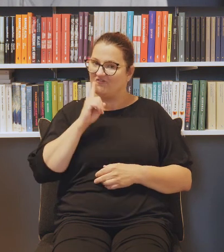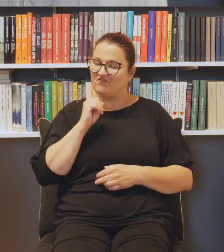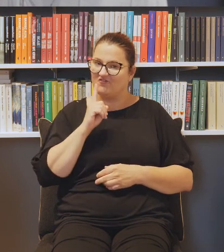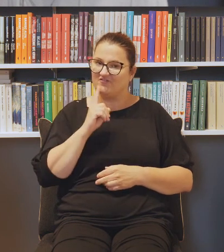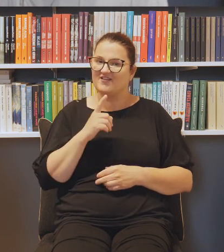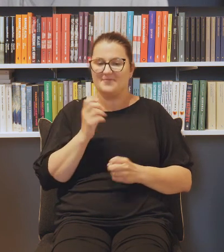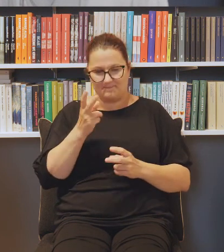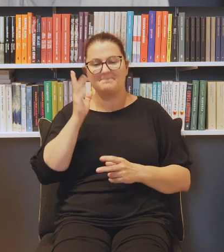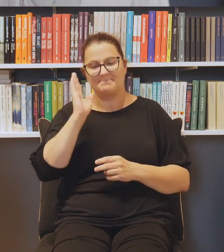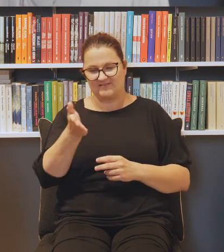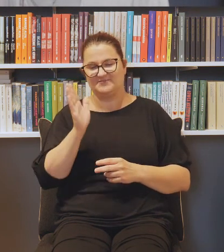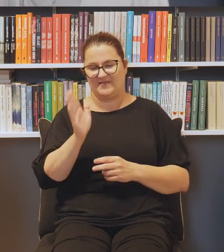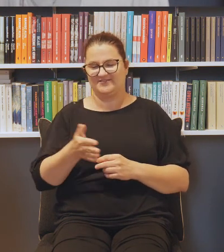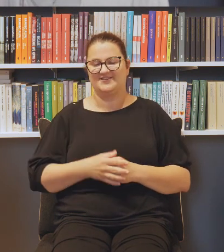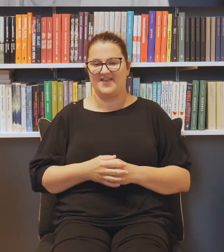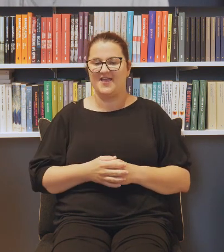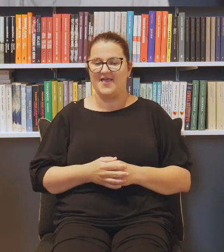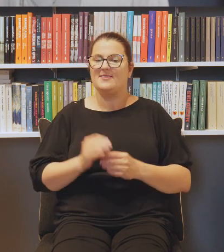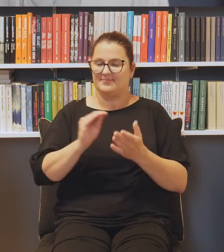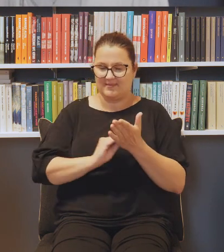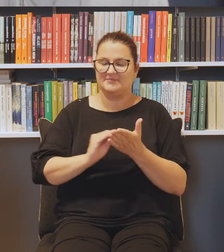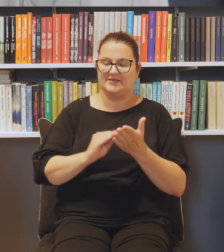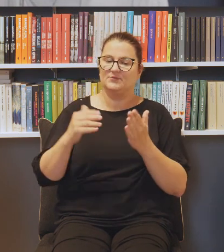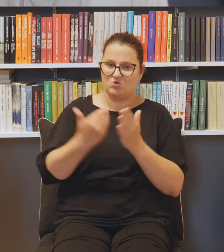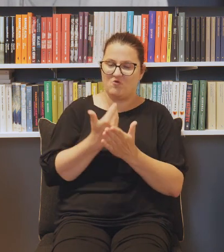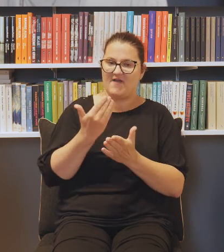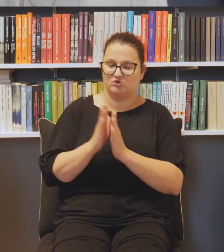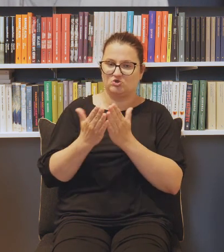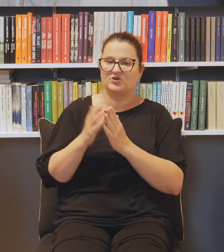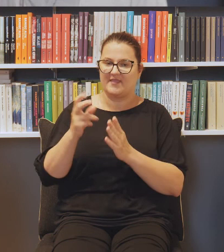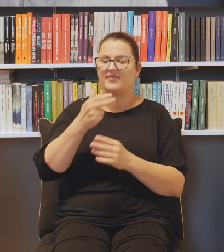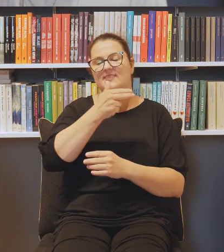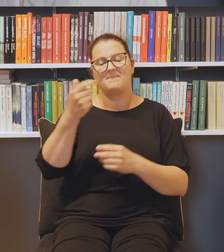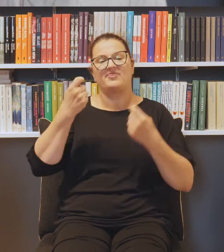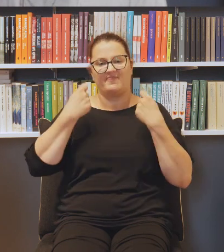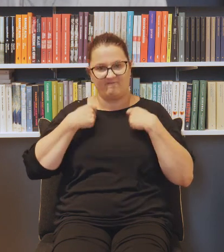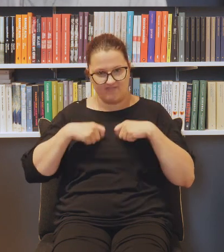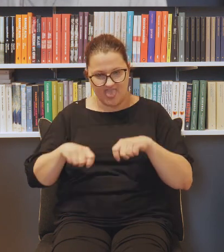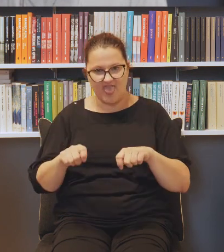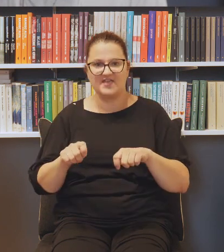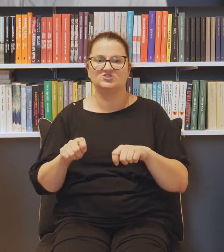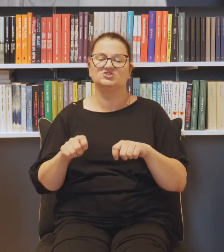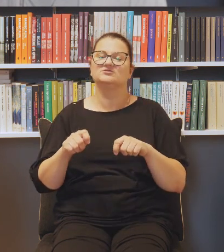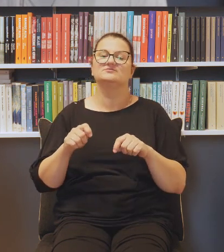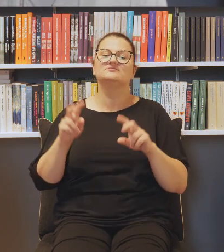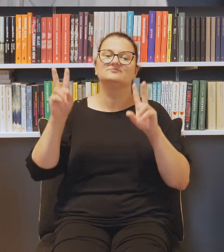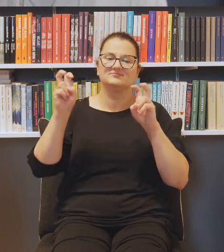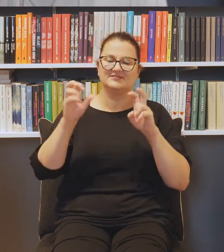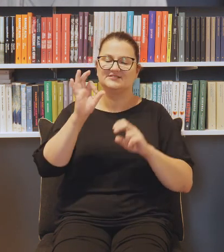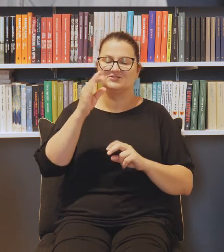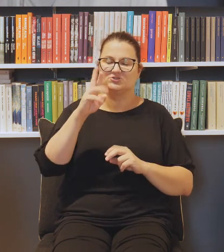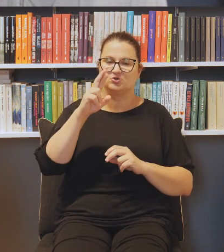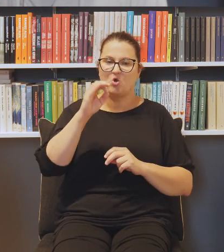Tak, będzie. To co napisałem, właśnie będzie książka o wsi, która ma taką uroczą nazwę